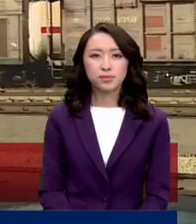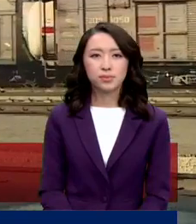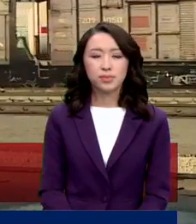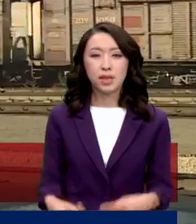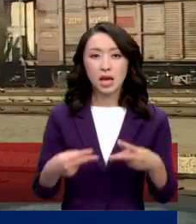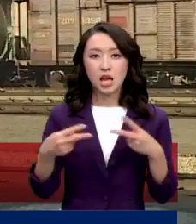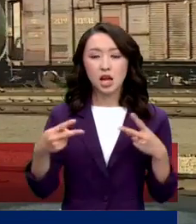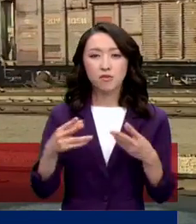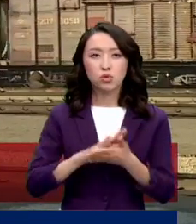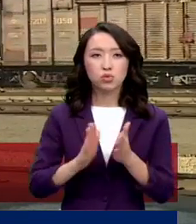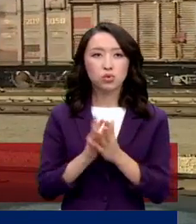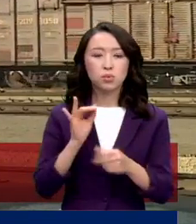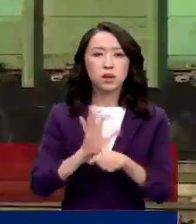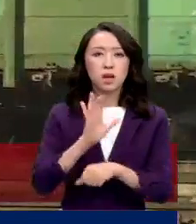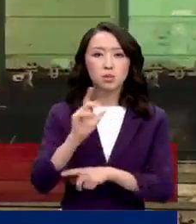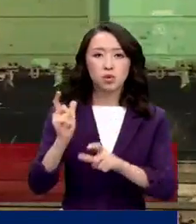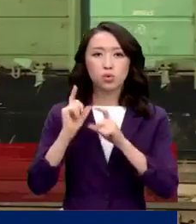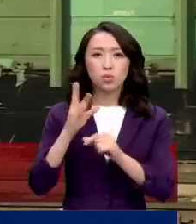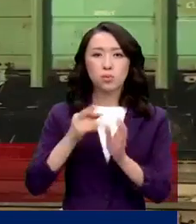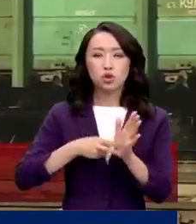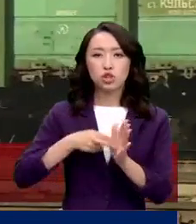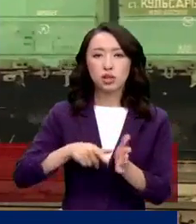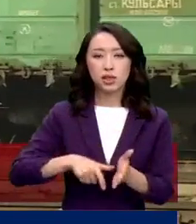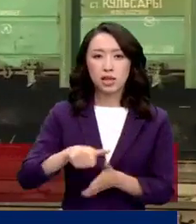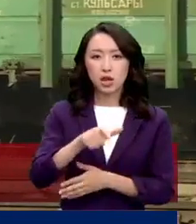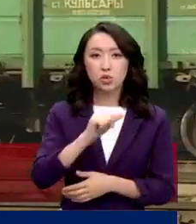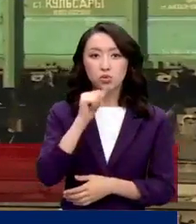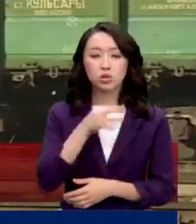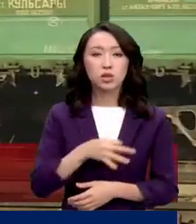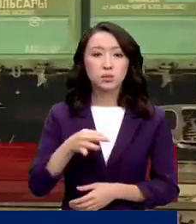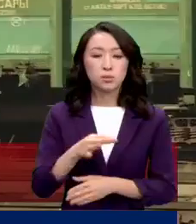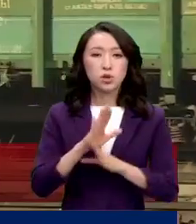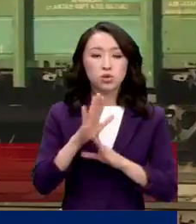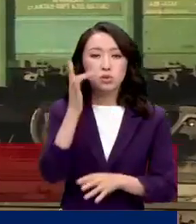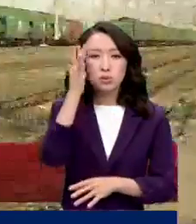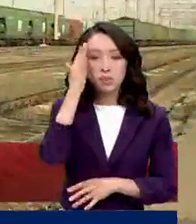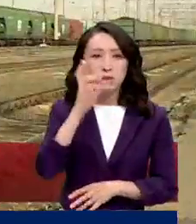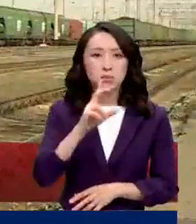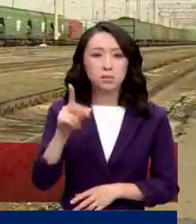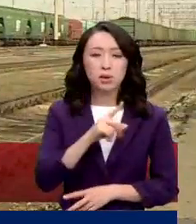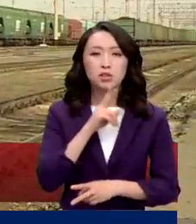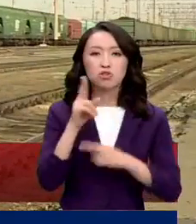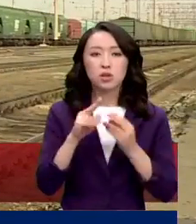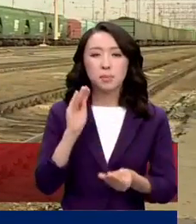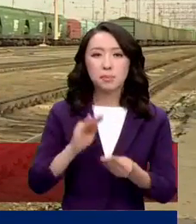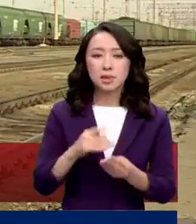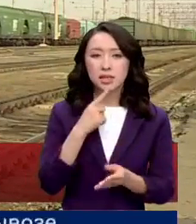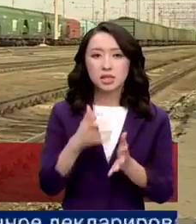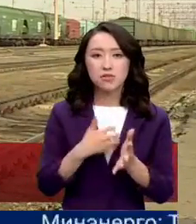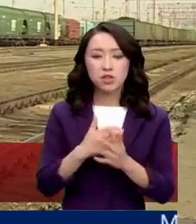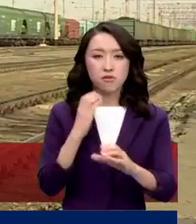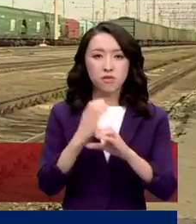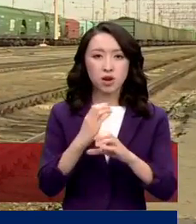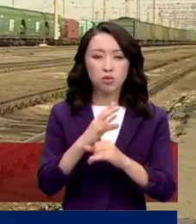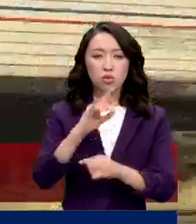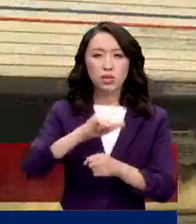Равные условия при отправке грузов по железной дороге кустанайскому бизнесу только снятся. Они жалуются на постоянный дефицит вагонов и